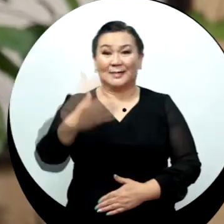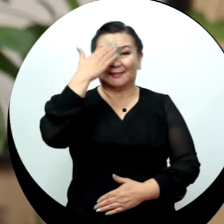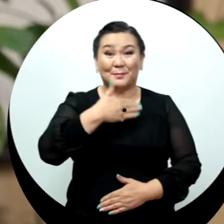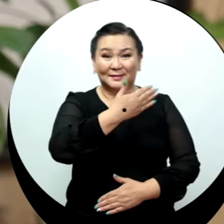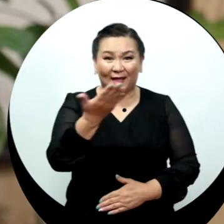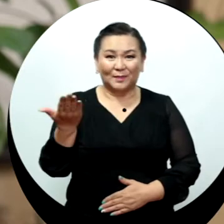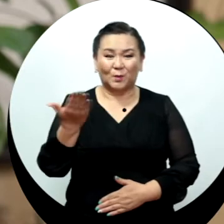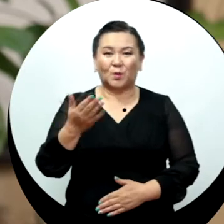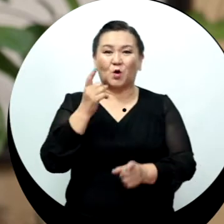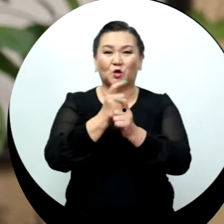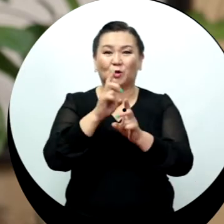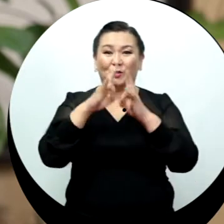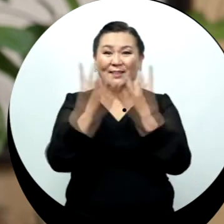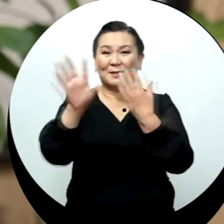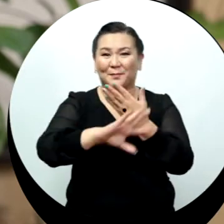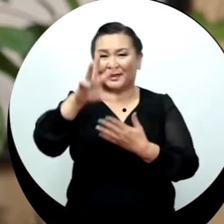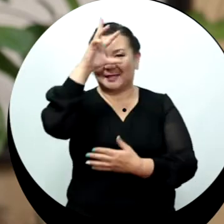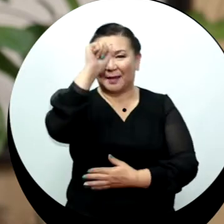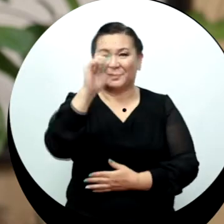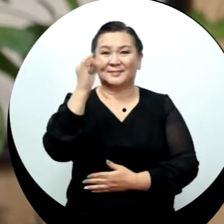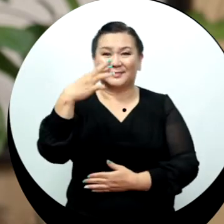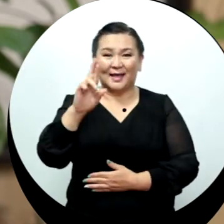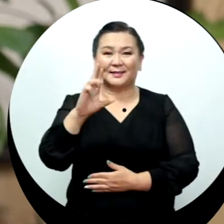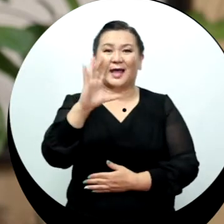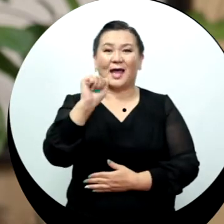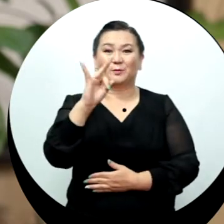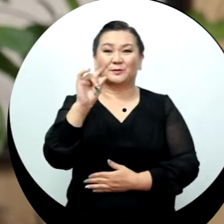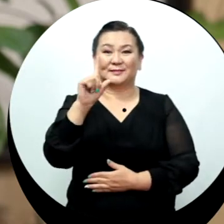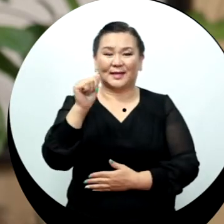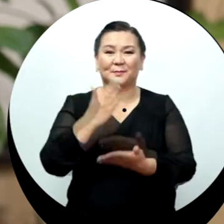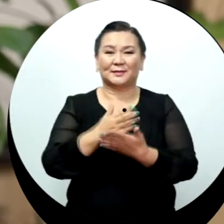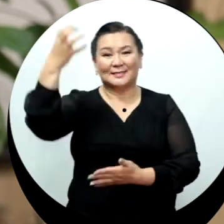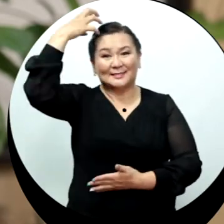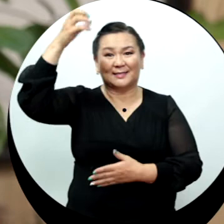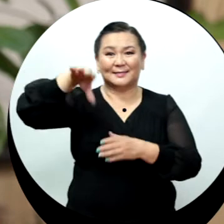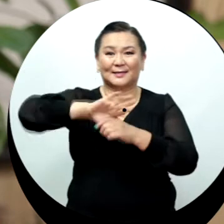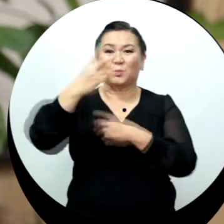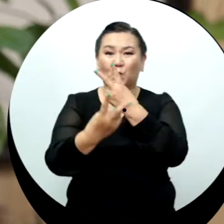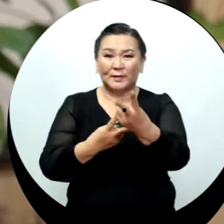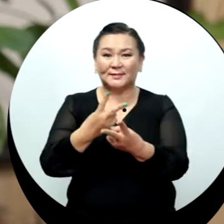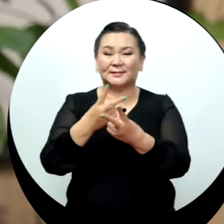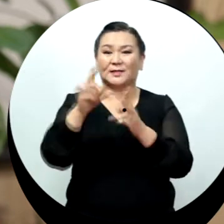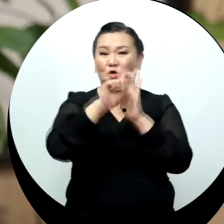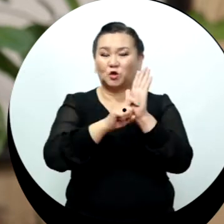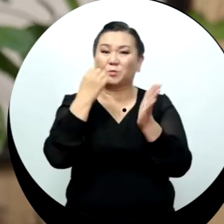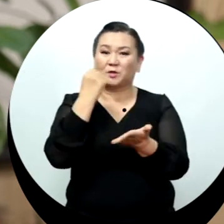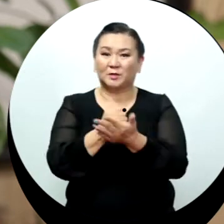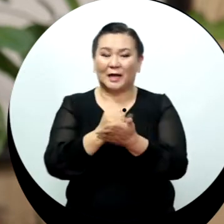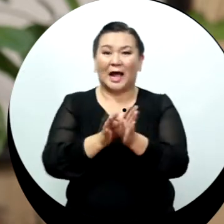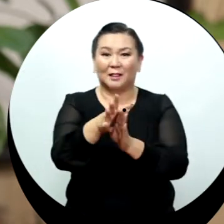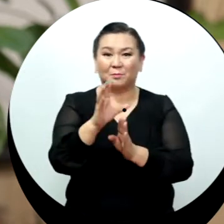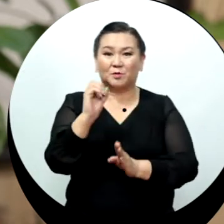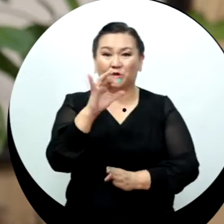Сайн байцгаана уу? Хөтөлбөр нийгмийн хамгааллын сайд Ариун Заяа байна. Засгийн газрын үйл ажиллагааны хөтөлбөр батлагдлаа. Албан ёсоор Legal